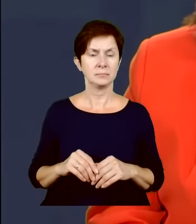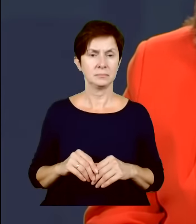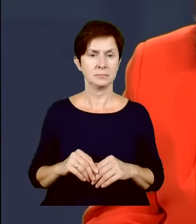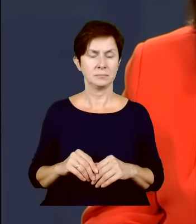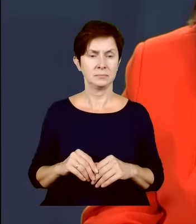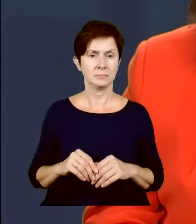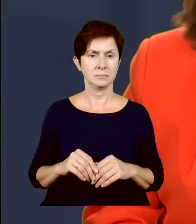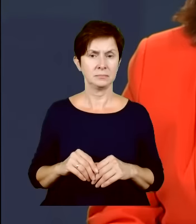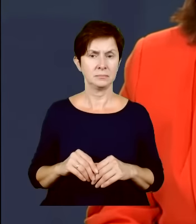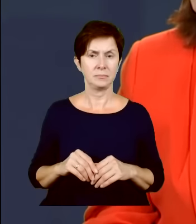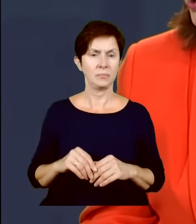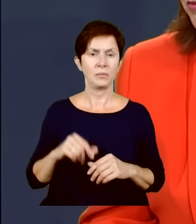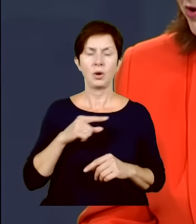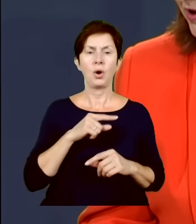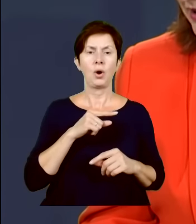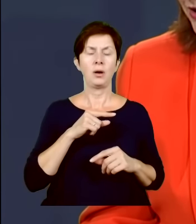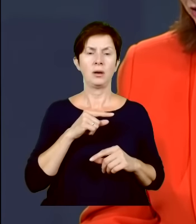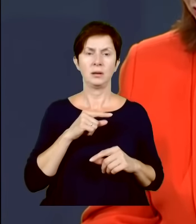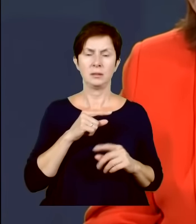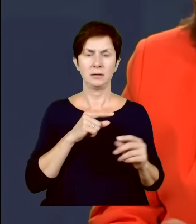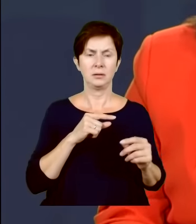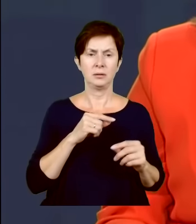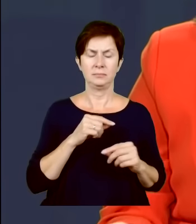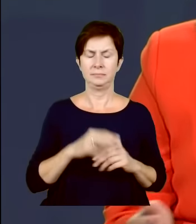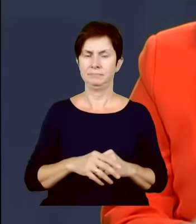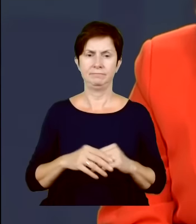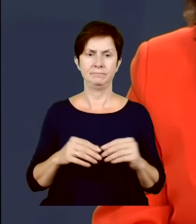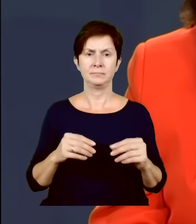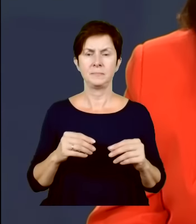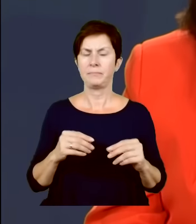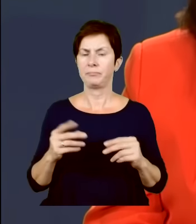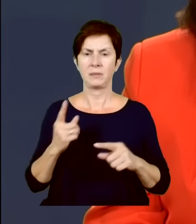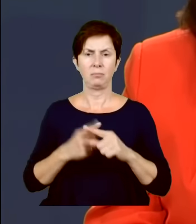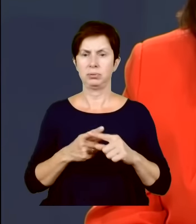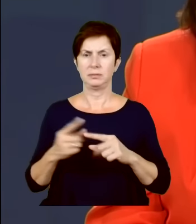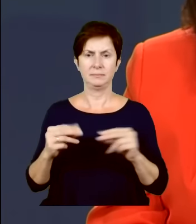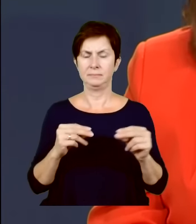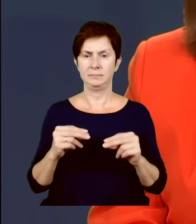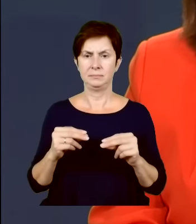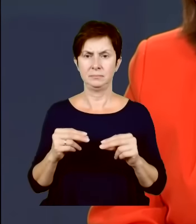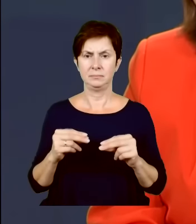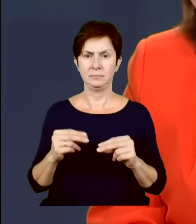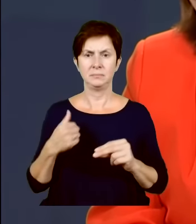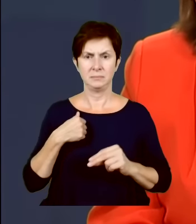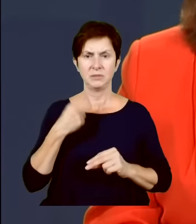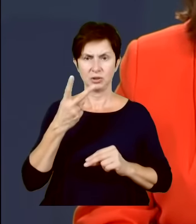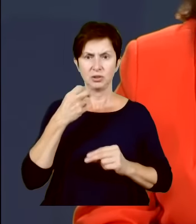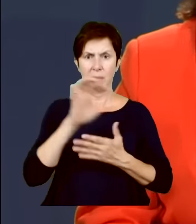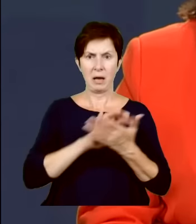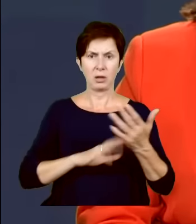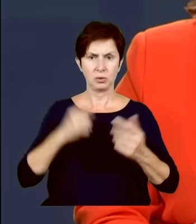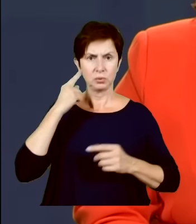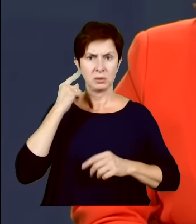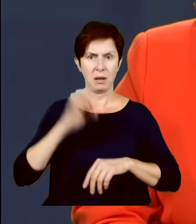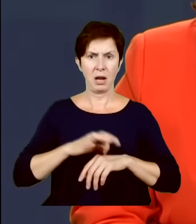czyli o tych którym trzeba obniżyć rzekomo składkę zdrowotną artykuły że lekarze dużo zarabiają